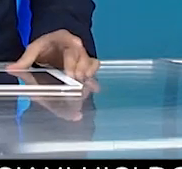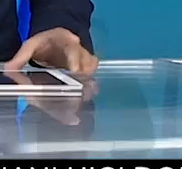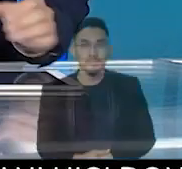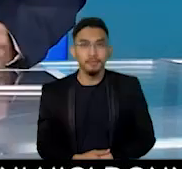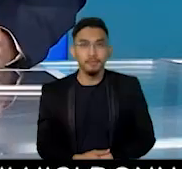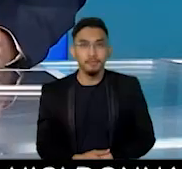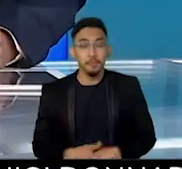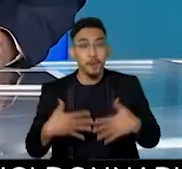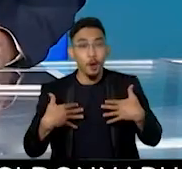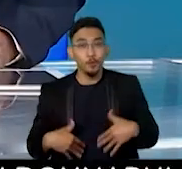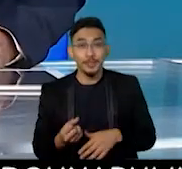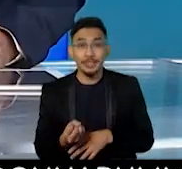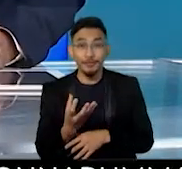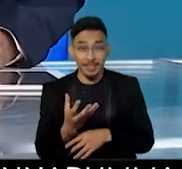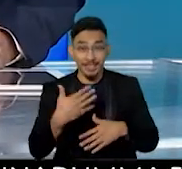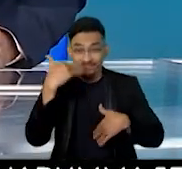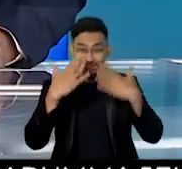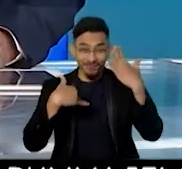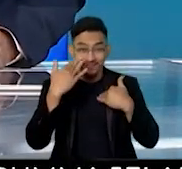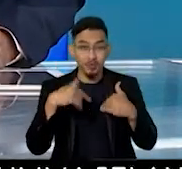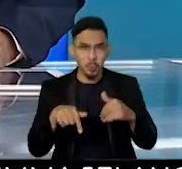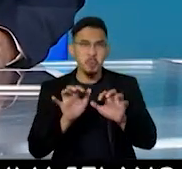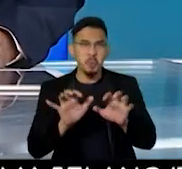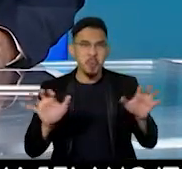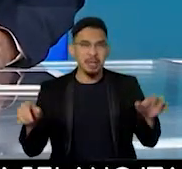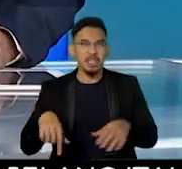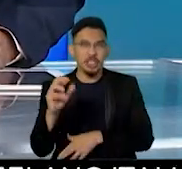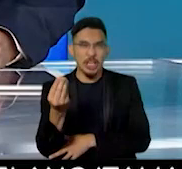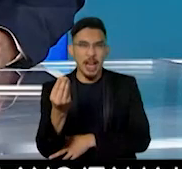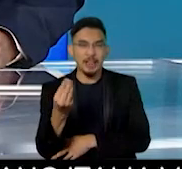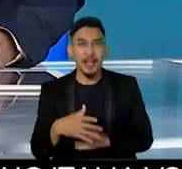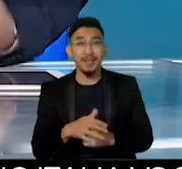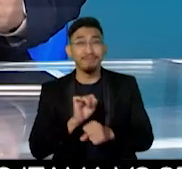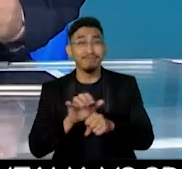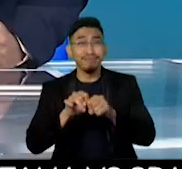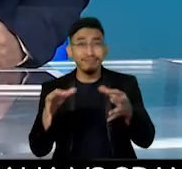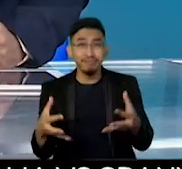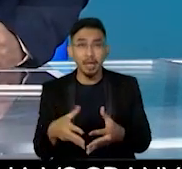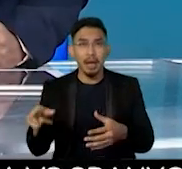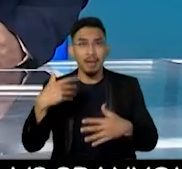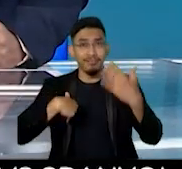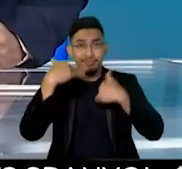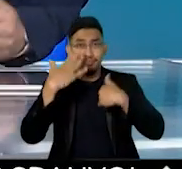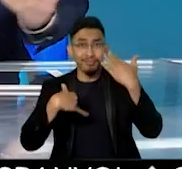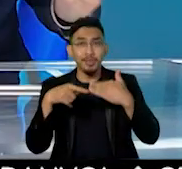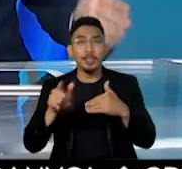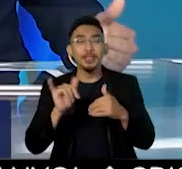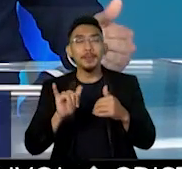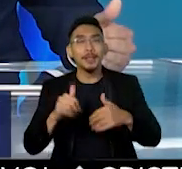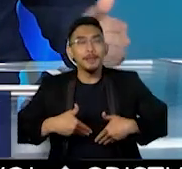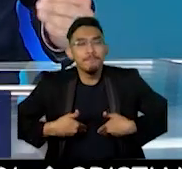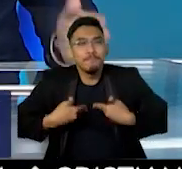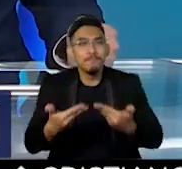Kembali bersama kami, manusia silver kian marak di ibu kota selama pandemi COVID-19. Manusia silver yang awalnya merupakan bentuk